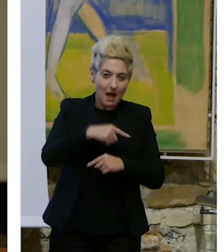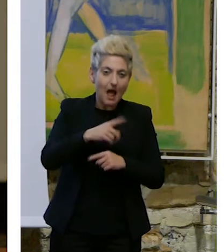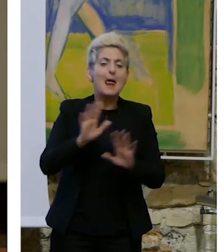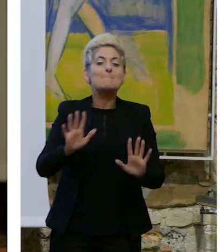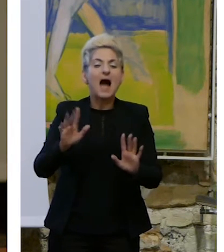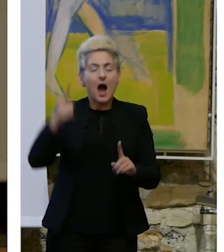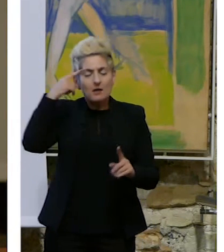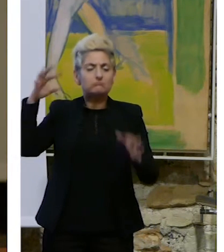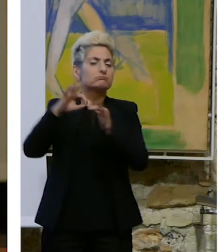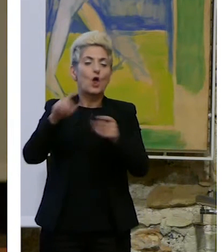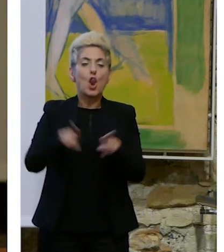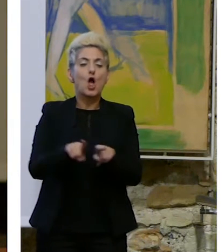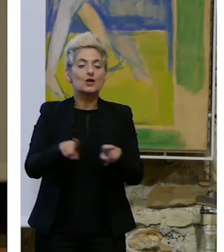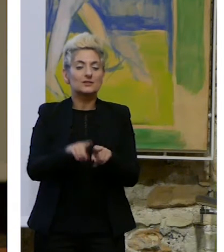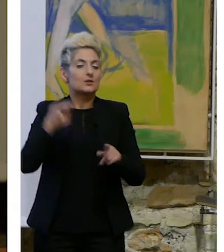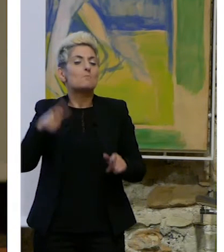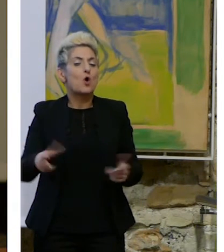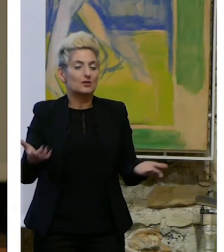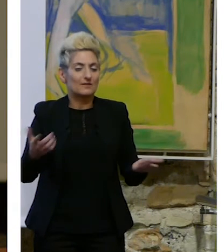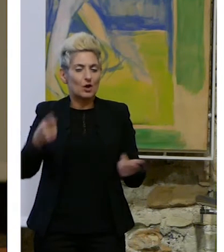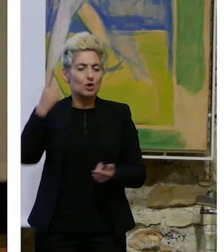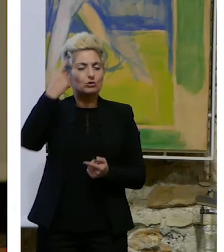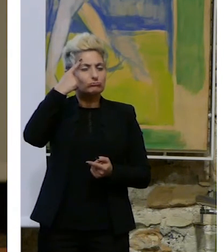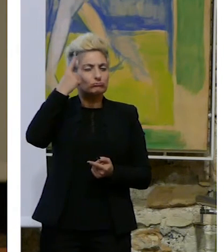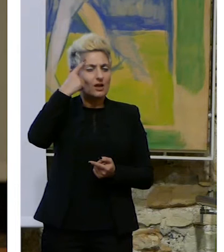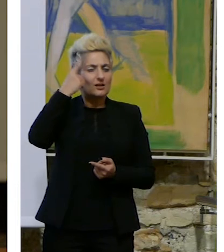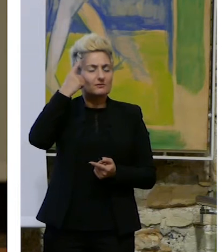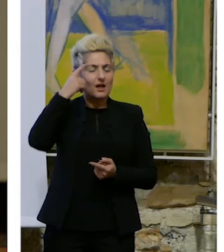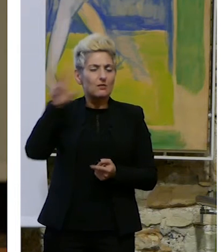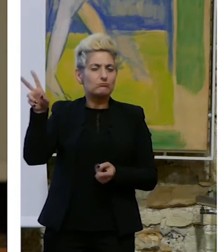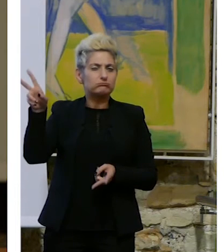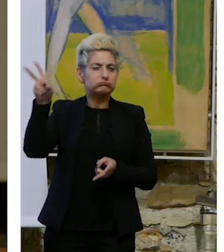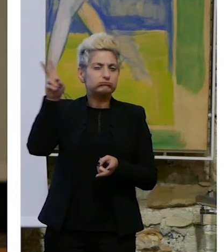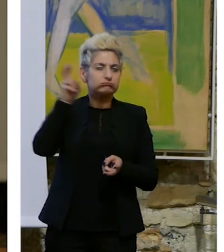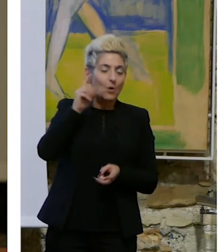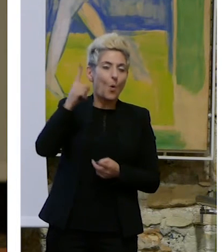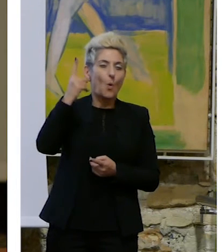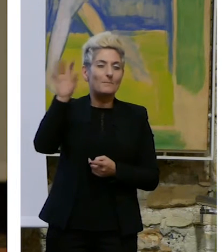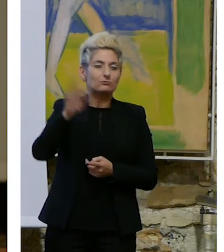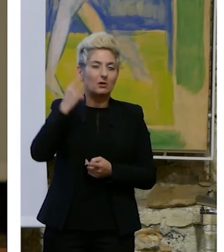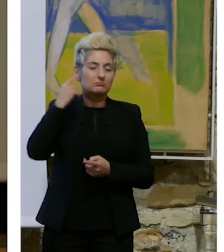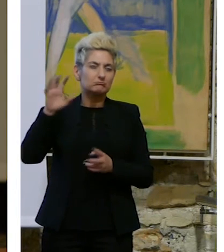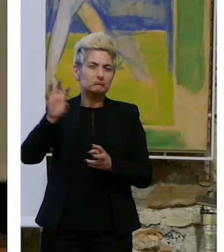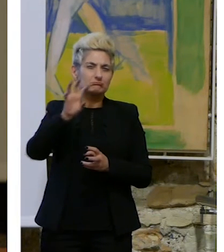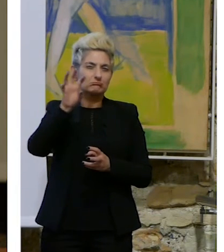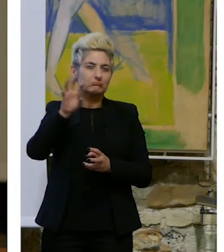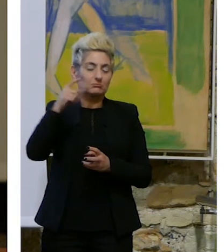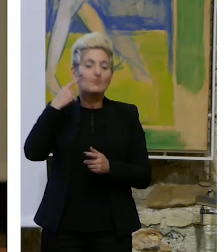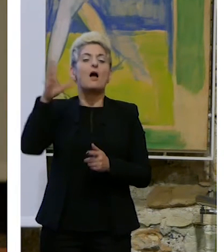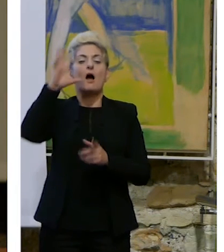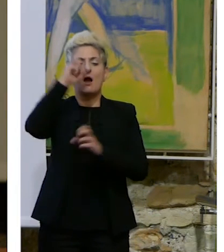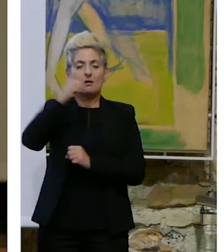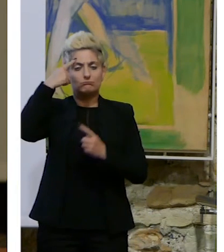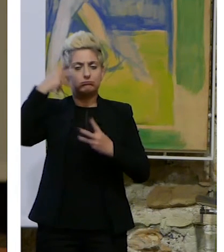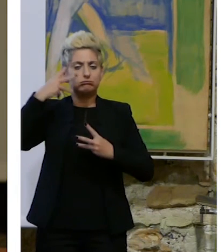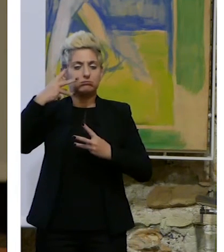cosa succede? Il mio cervello prende quell'1%, lo rielabora e dice quell'1% è